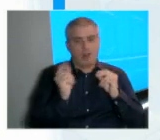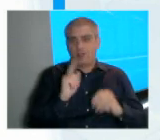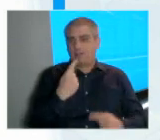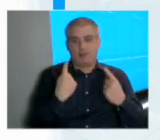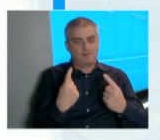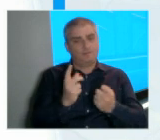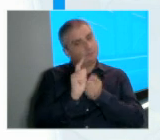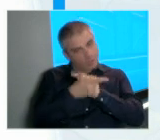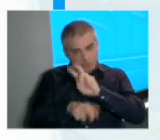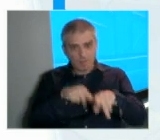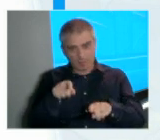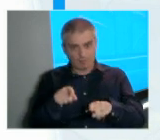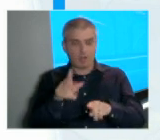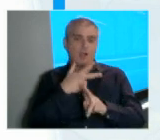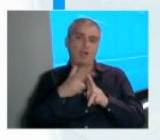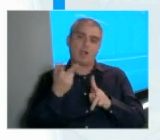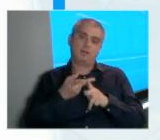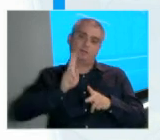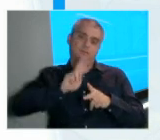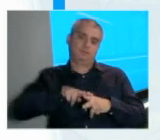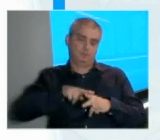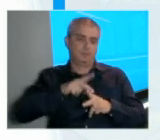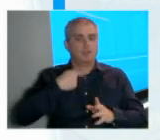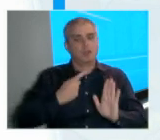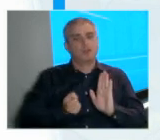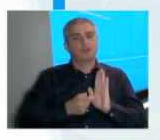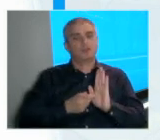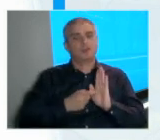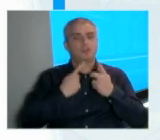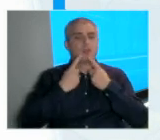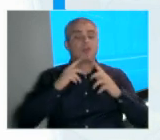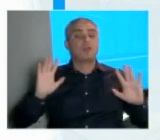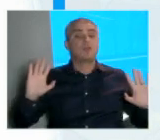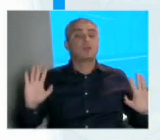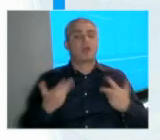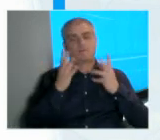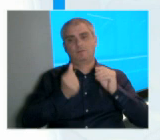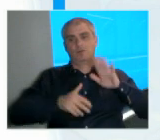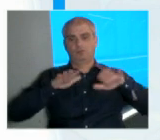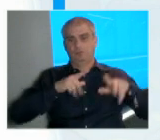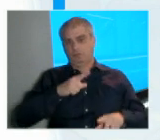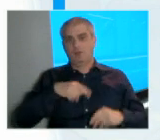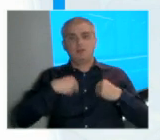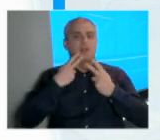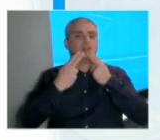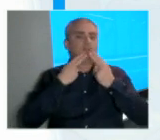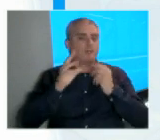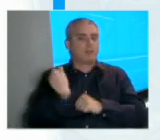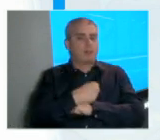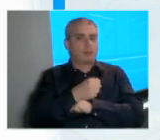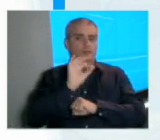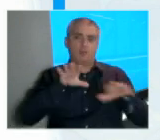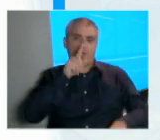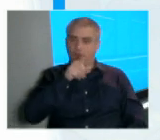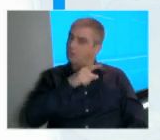מעצמה, ובמקום לטפל בה, הם רק מעצימים אותה. נדרוש דיון דחוף עם ראש הממשלה שייתן תשובות על הפקרות